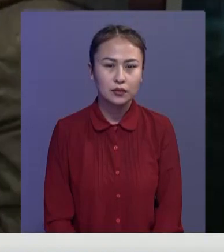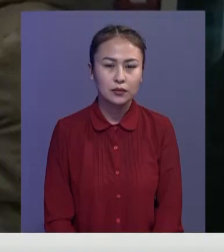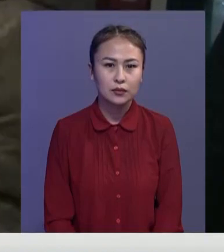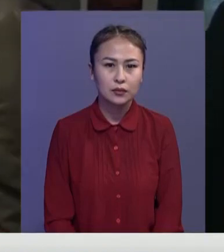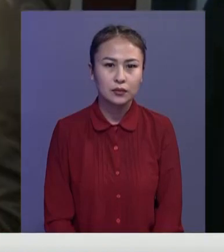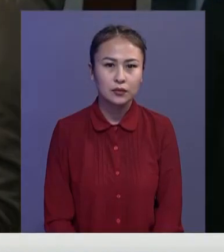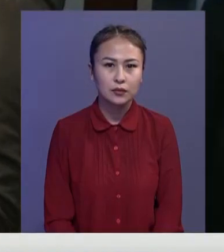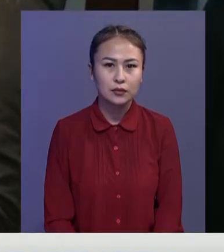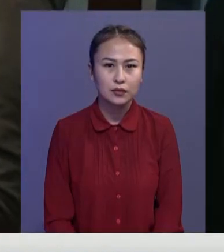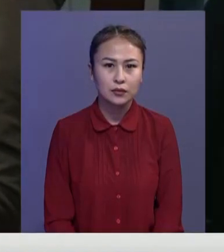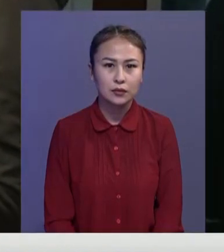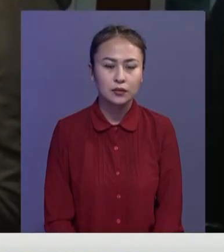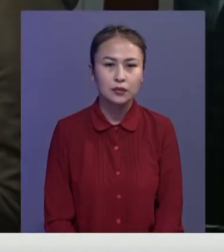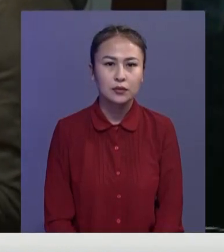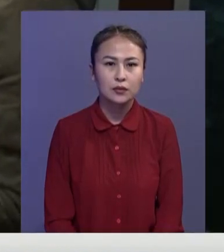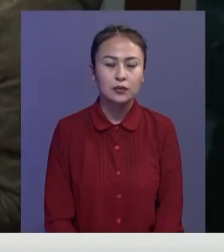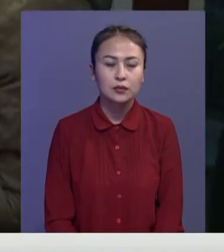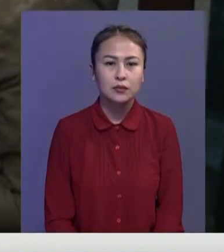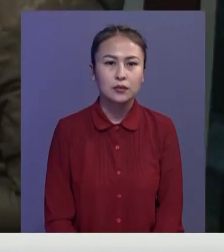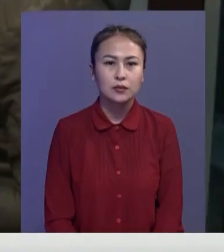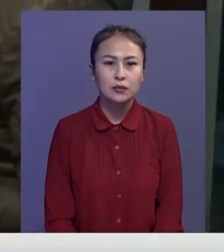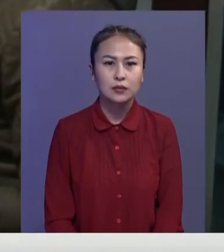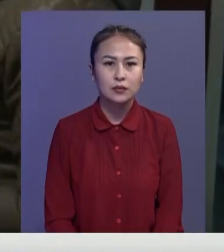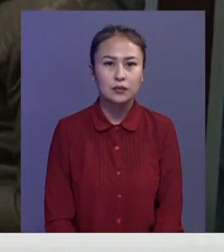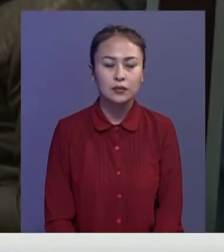по постановлению нельзя работать? Нет. После